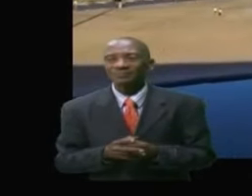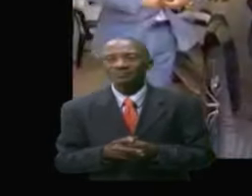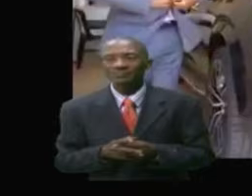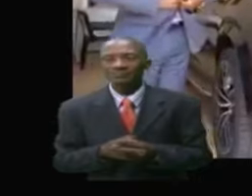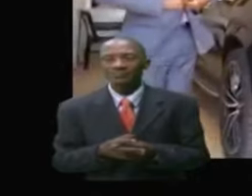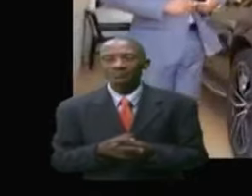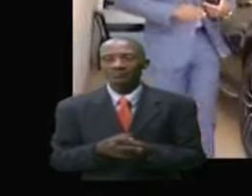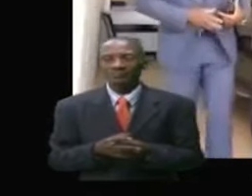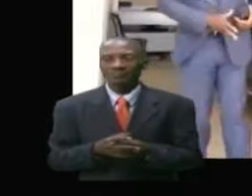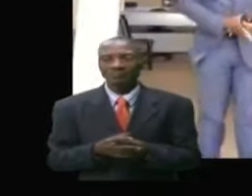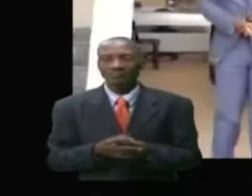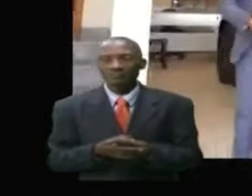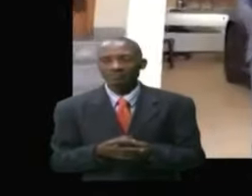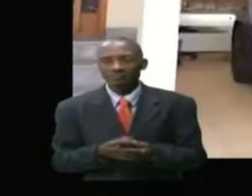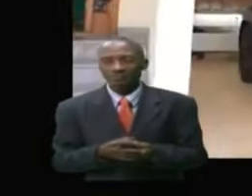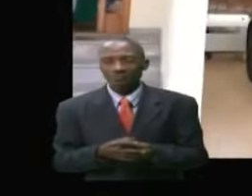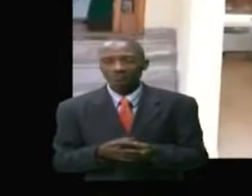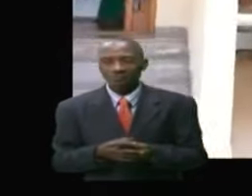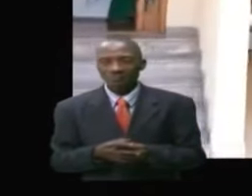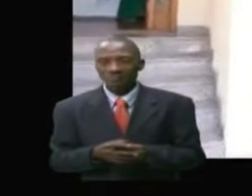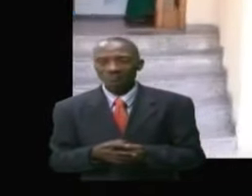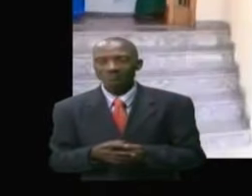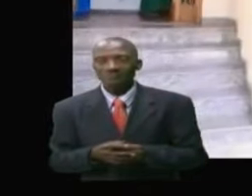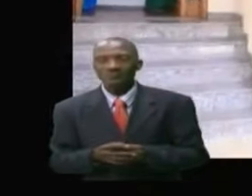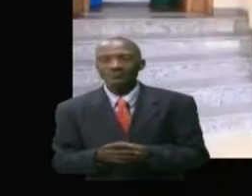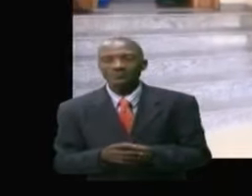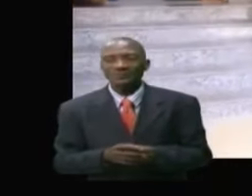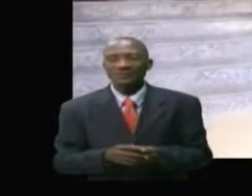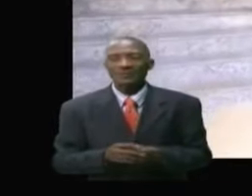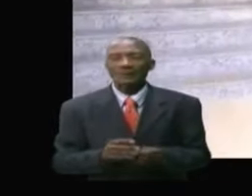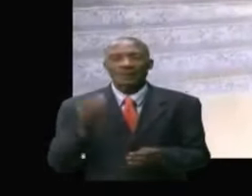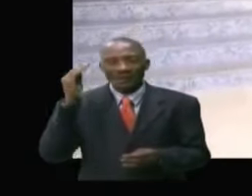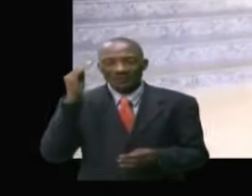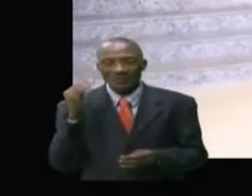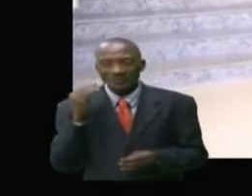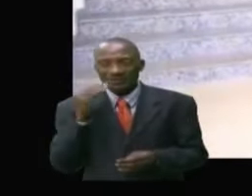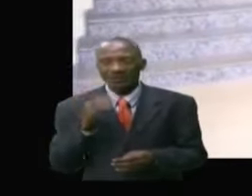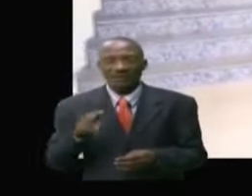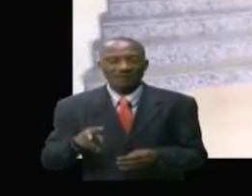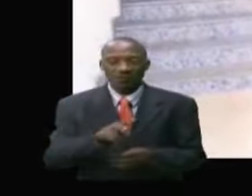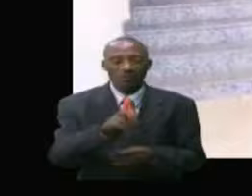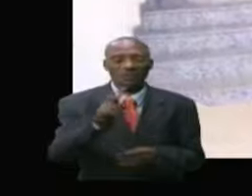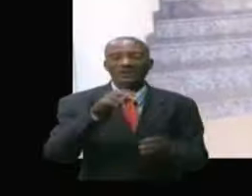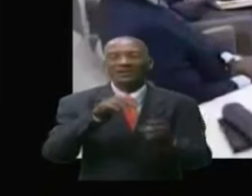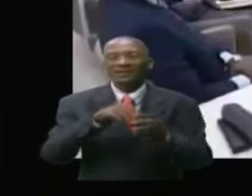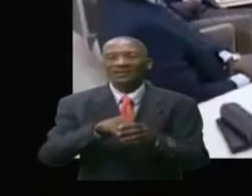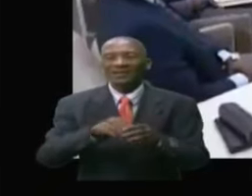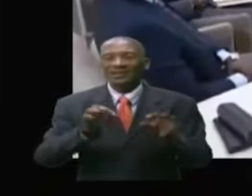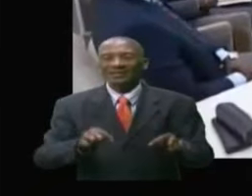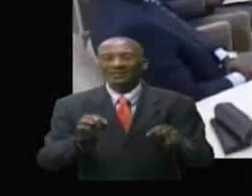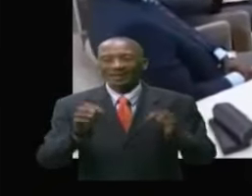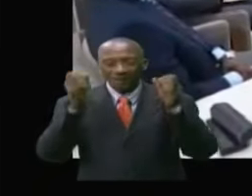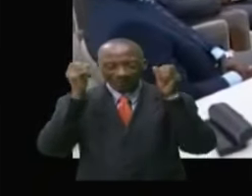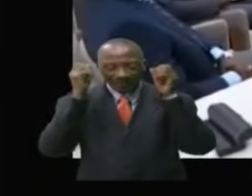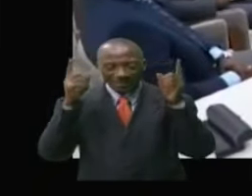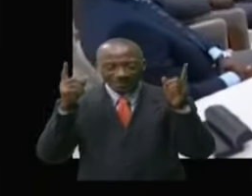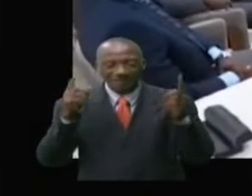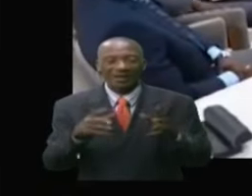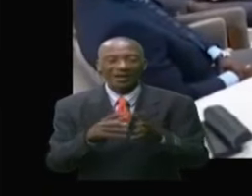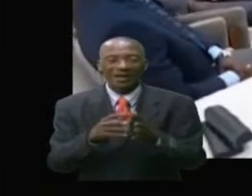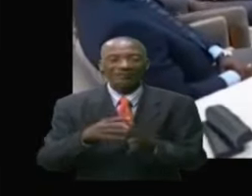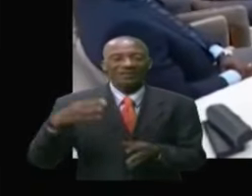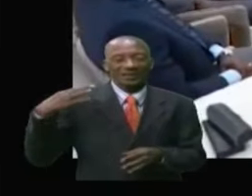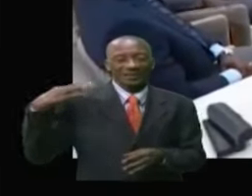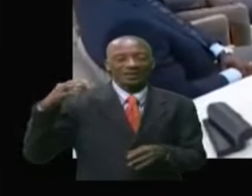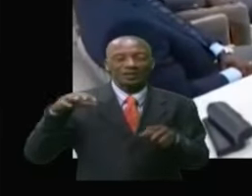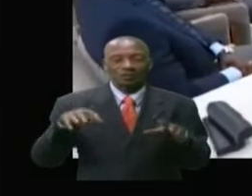Ce sont les premières images de Judith Suminwa Tuluka au Brésil. La ministre d'État au plan y conduit une importante délégation